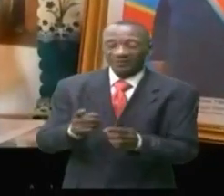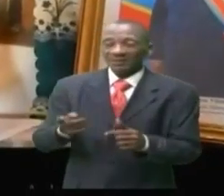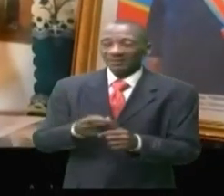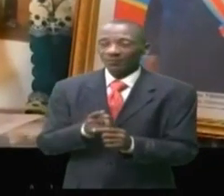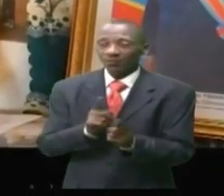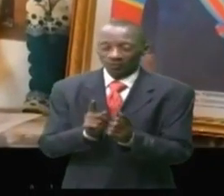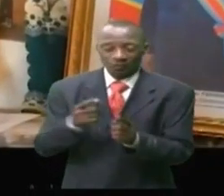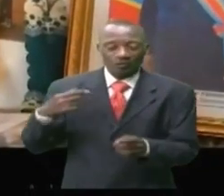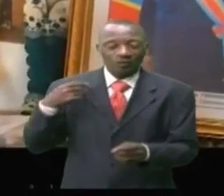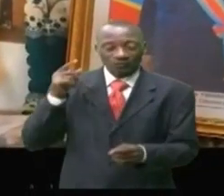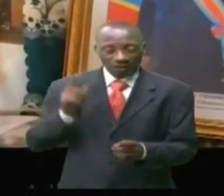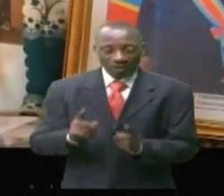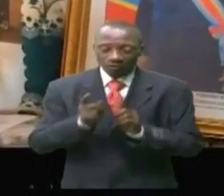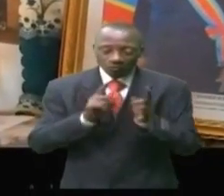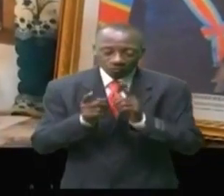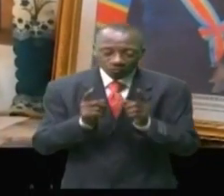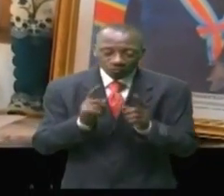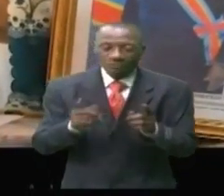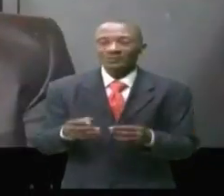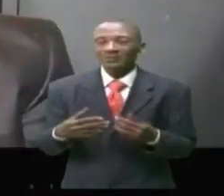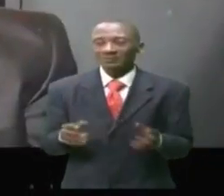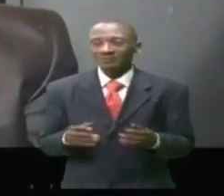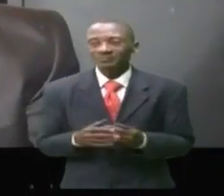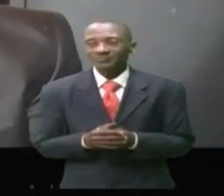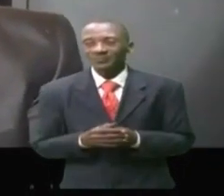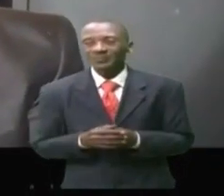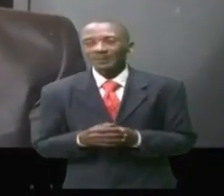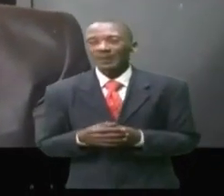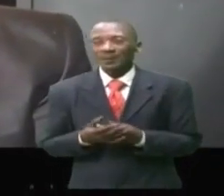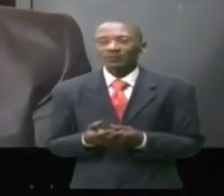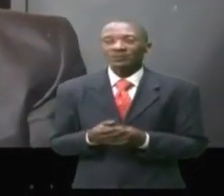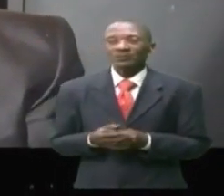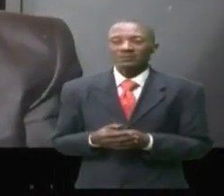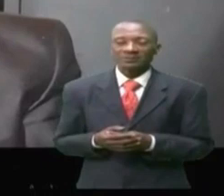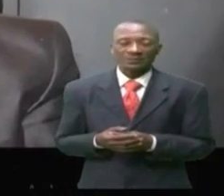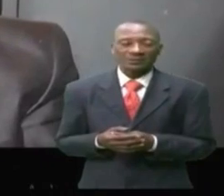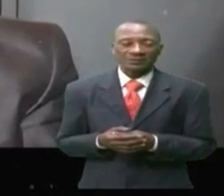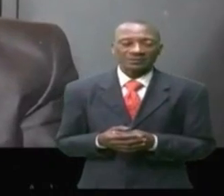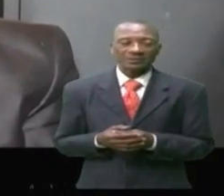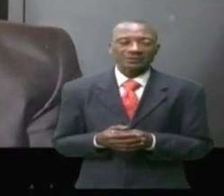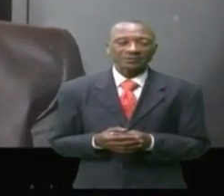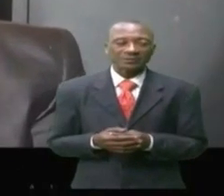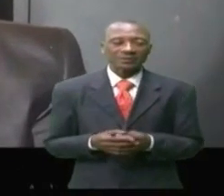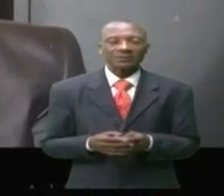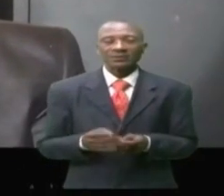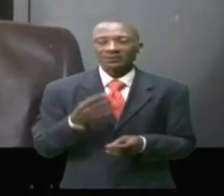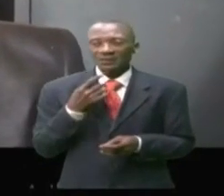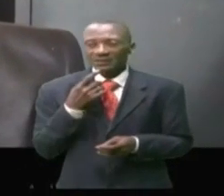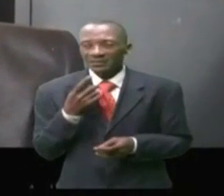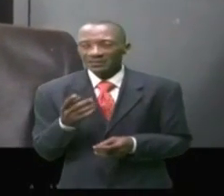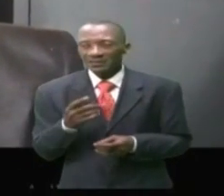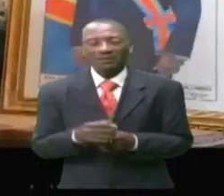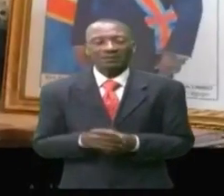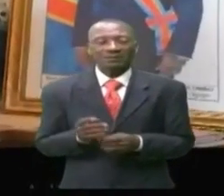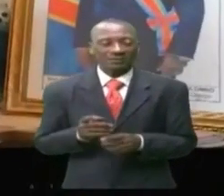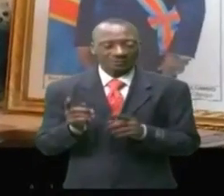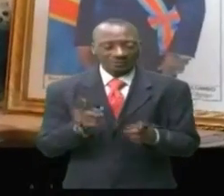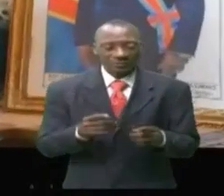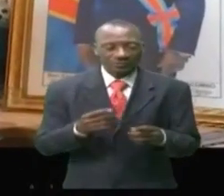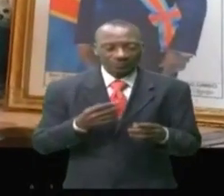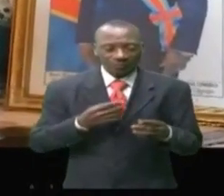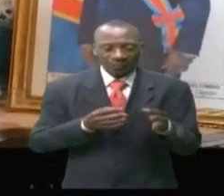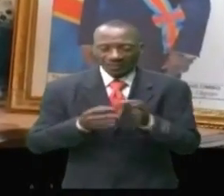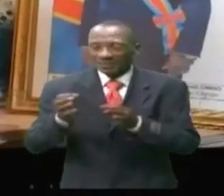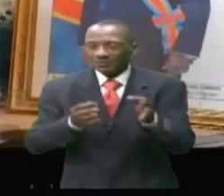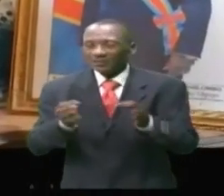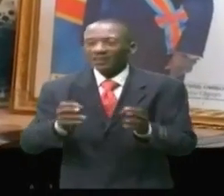Nous, Juvenal Issazu Tshibamba, inspecteur provincial de la territoriale du Lualaba, nous trouvons